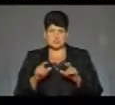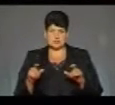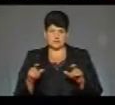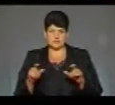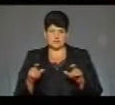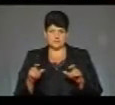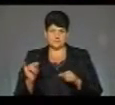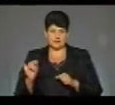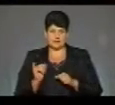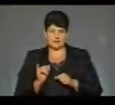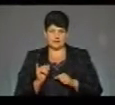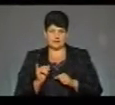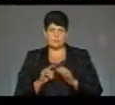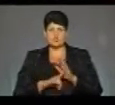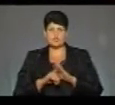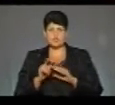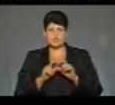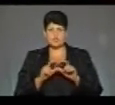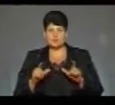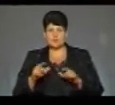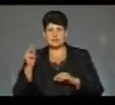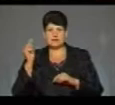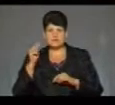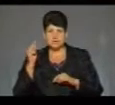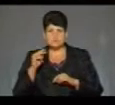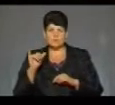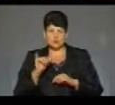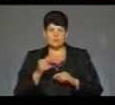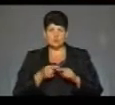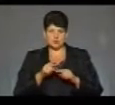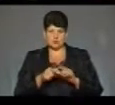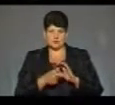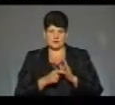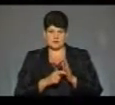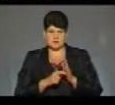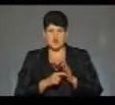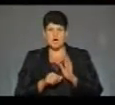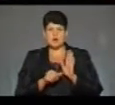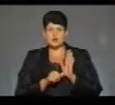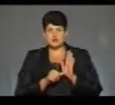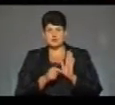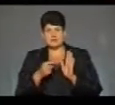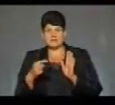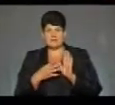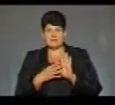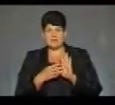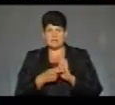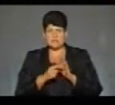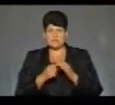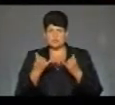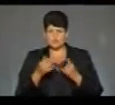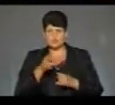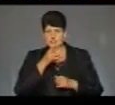і початкова школа навчатиметься у даному приміщенні. А 6 та 9 клас на сьогоднішній